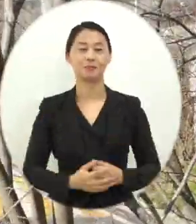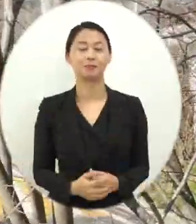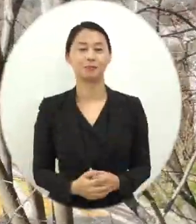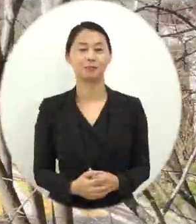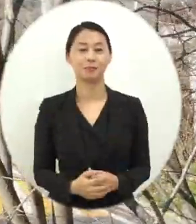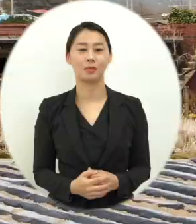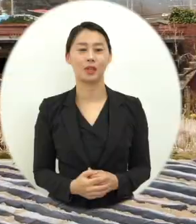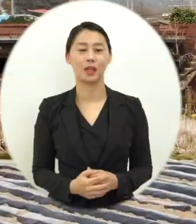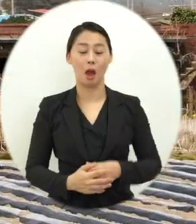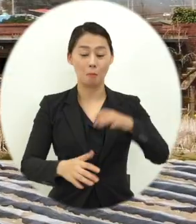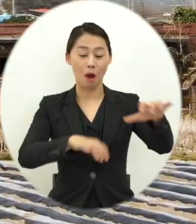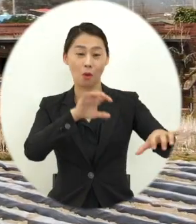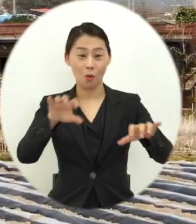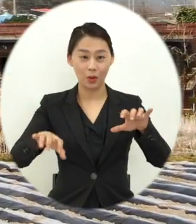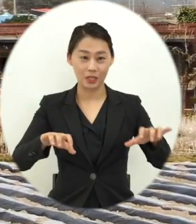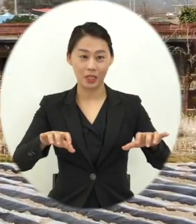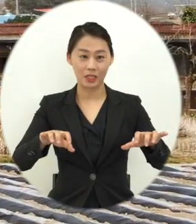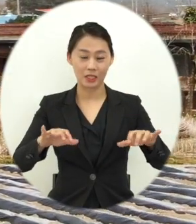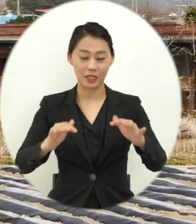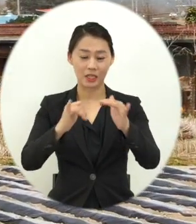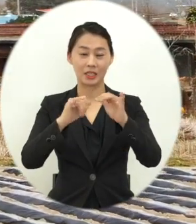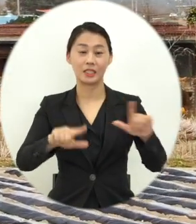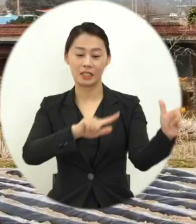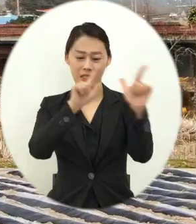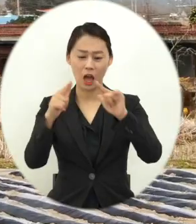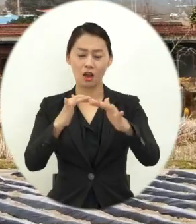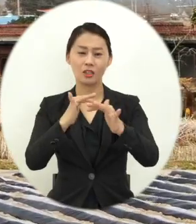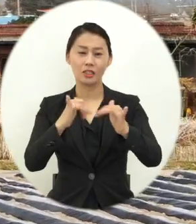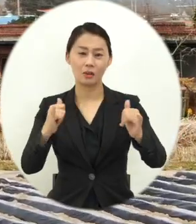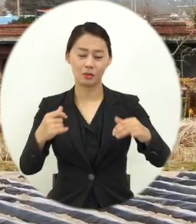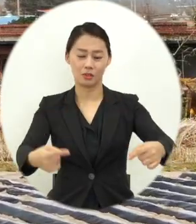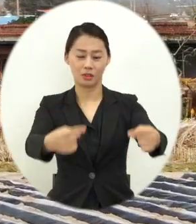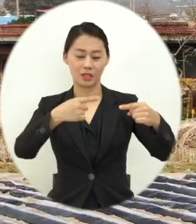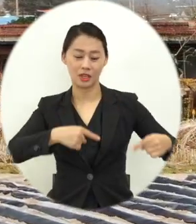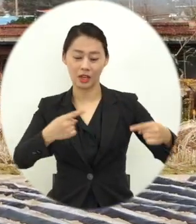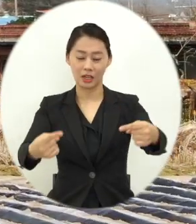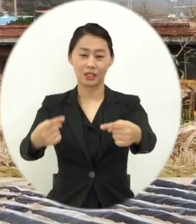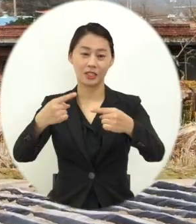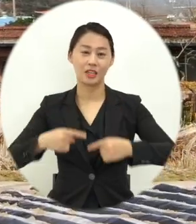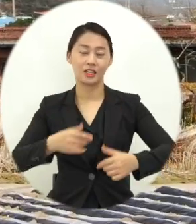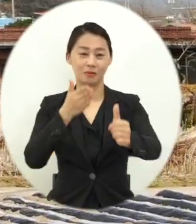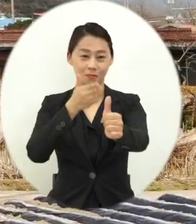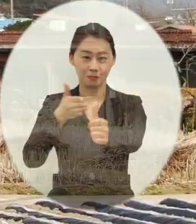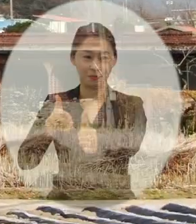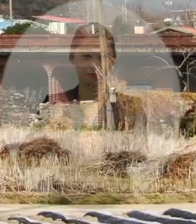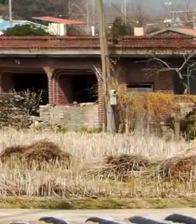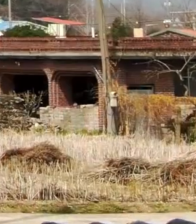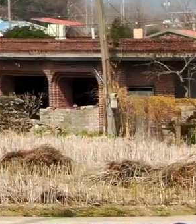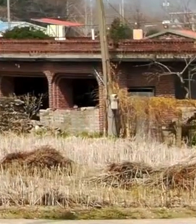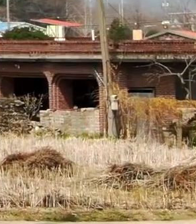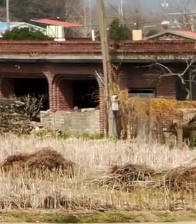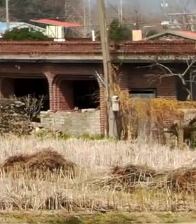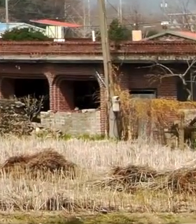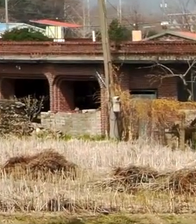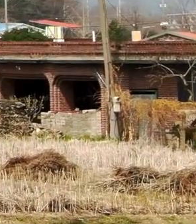시작합니다. 마을에 계신 주민분들의 많은 참여 부탁드립니다.